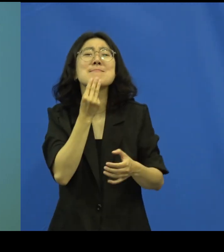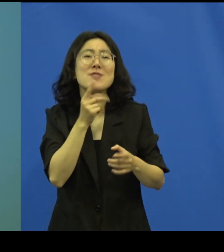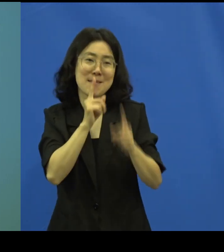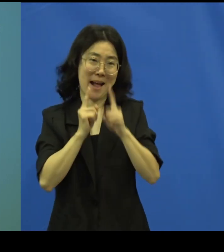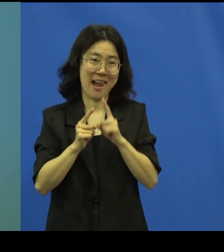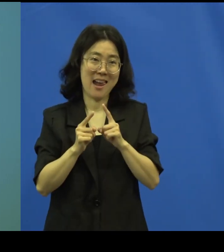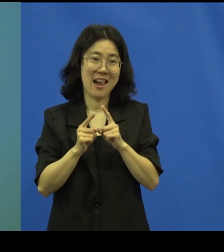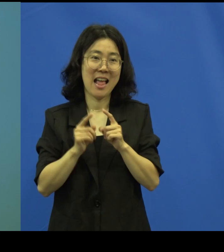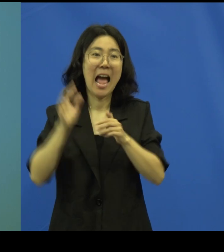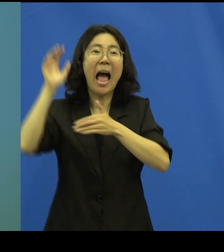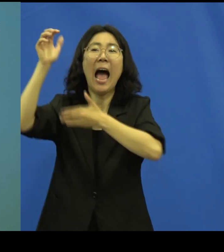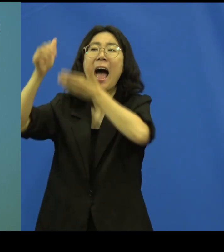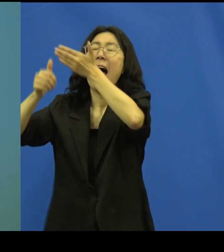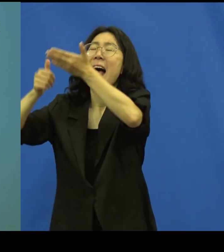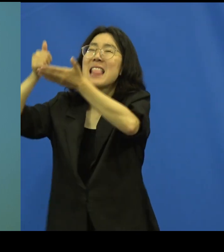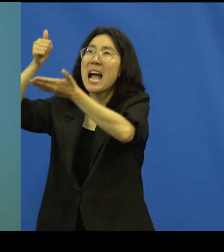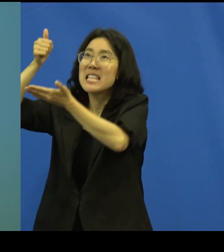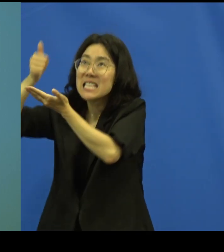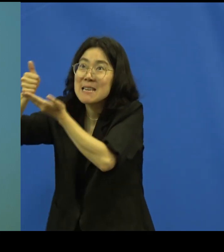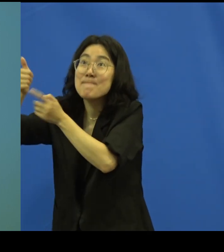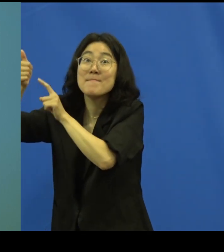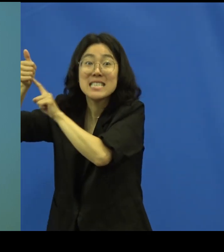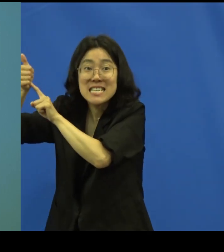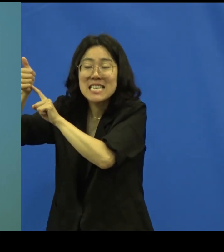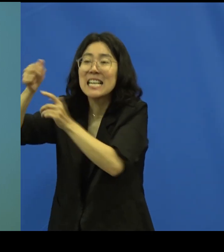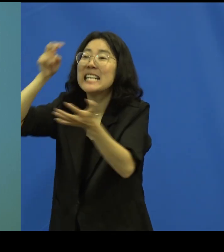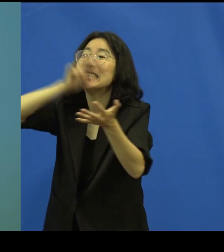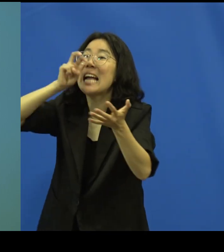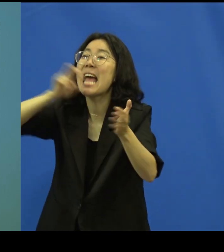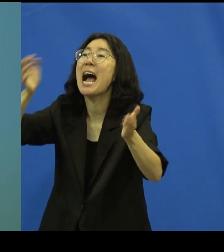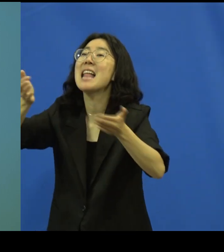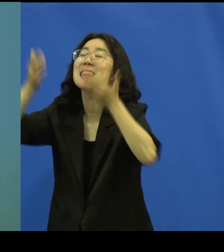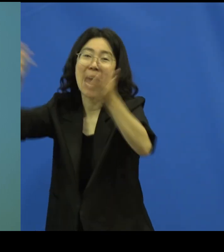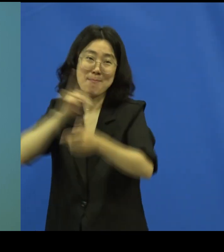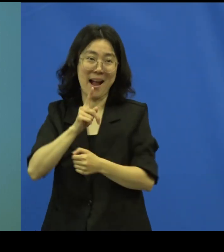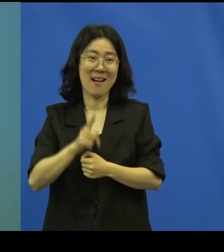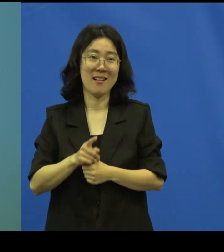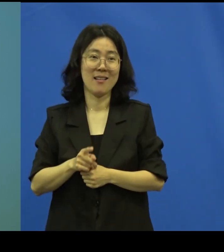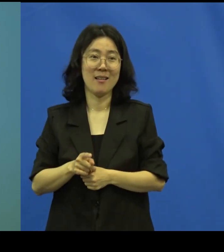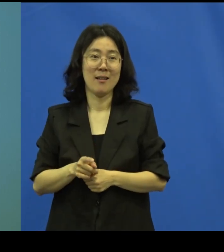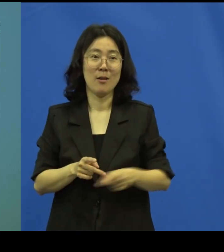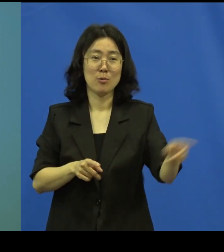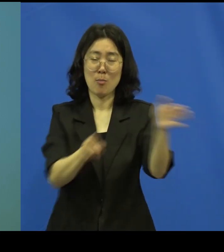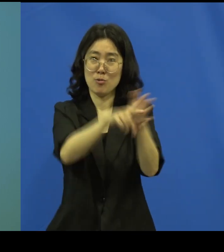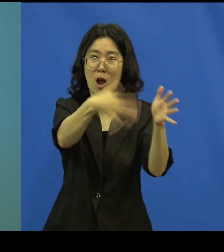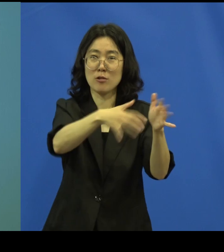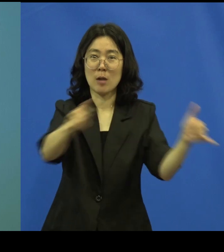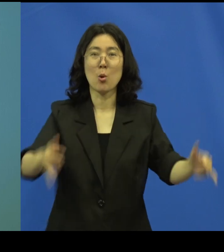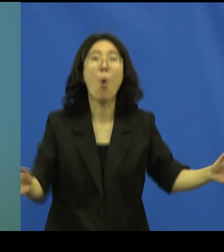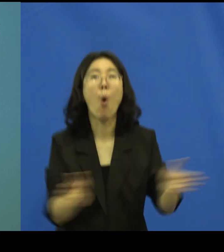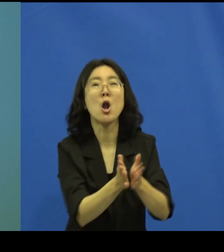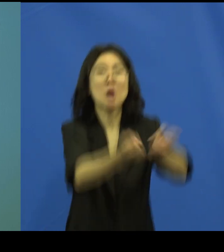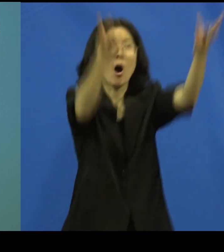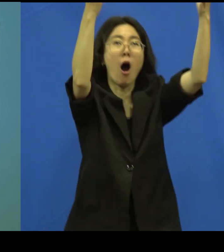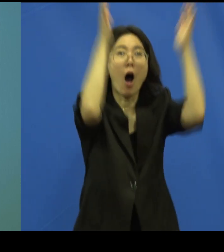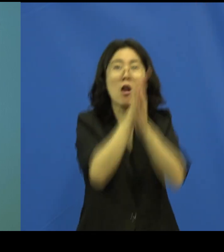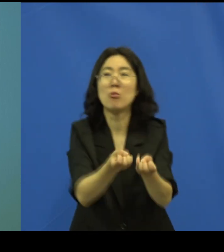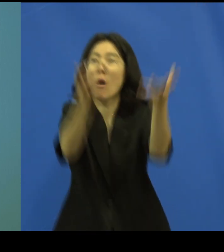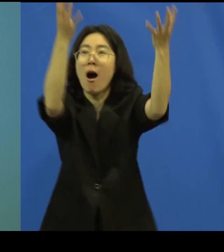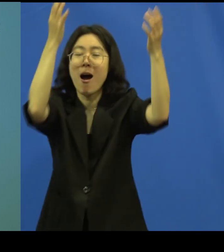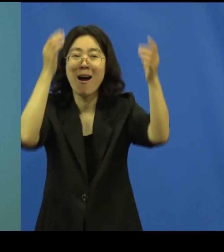할렐루야는 원래 발음 자체, 여러분 할렐루야라는 히브리의 고유의 그 발음 안에는 리듬이 있어요. 리듬.